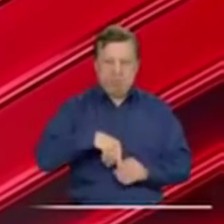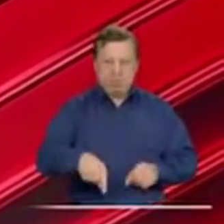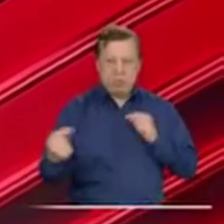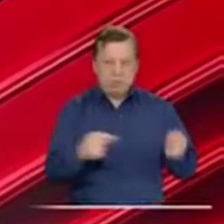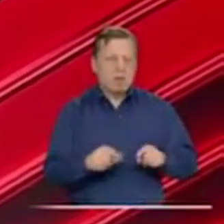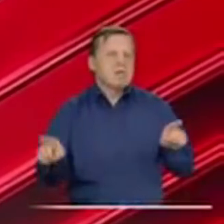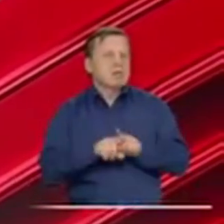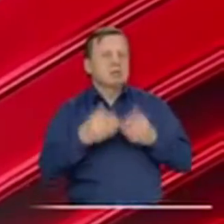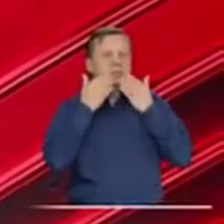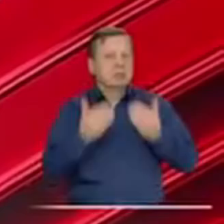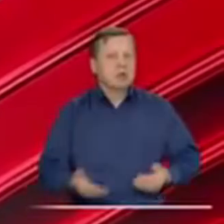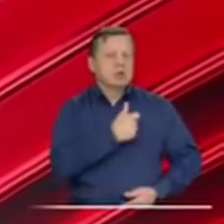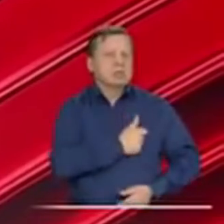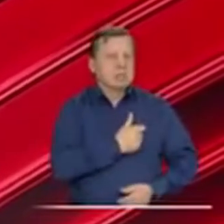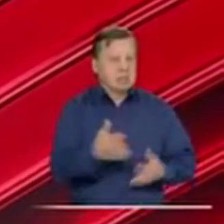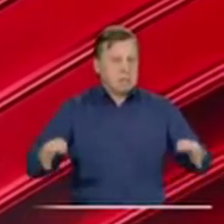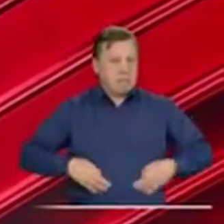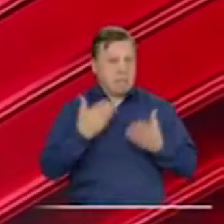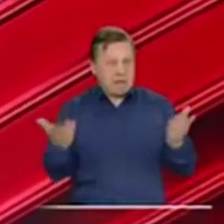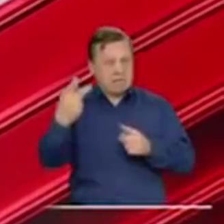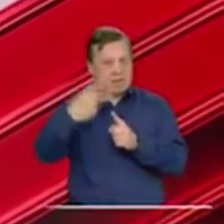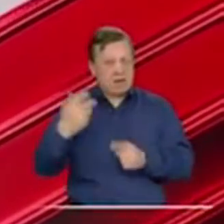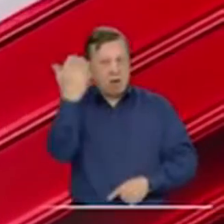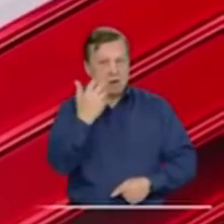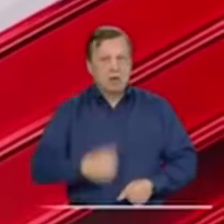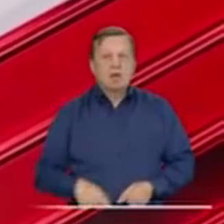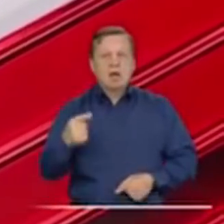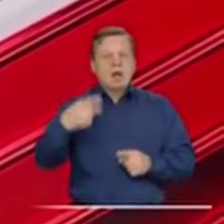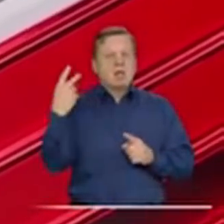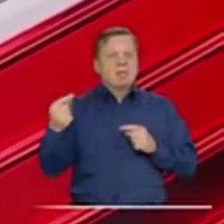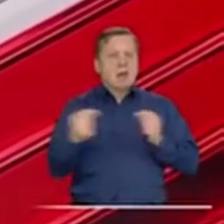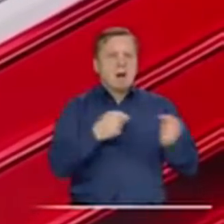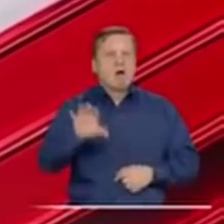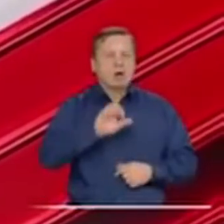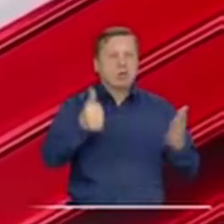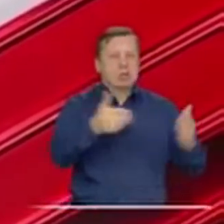dziękuję również bardzo serdecznie państwu przed telewizorami, bo naszą debatę prezydencką oglądało 6 widzów.